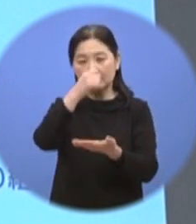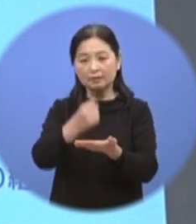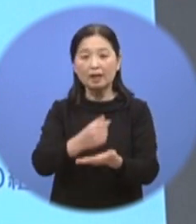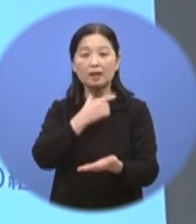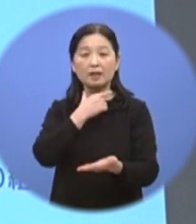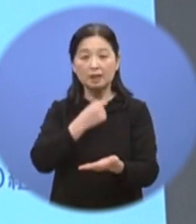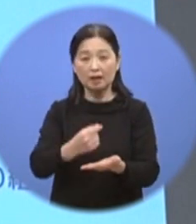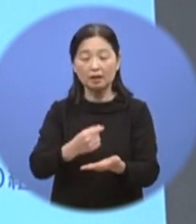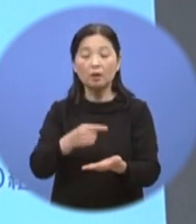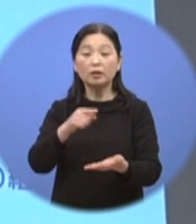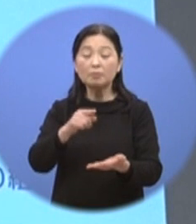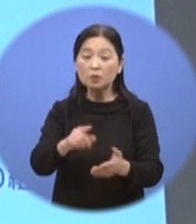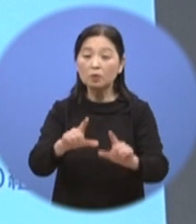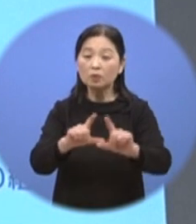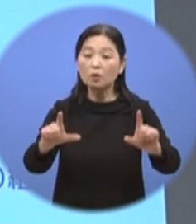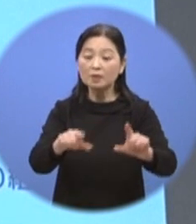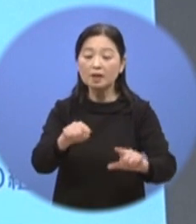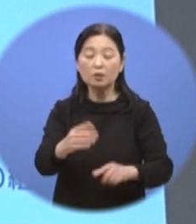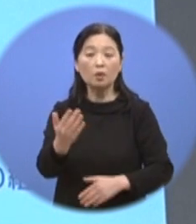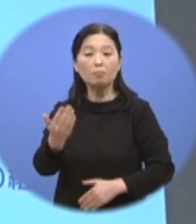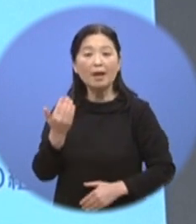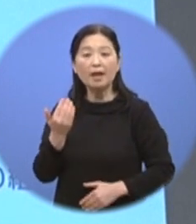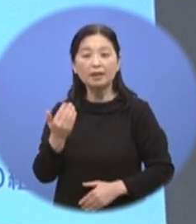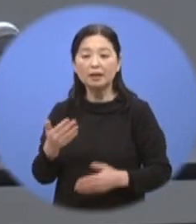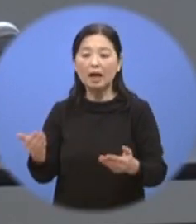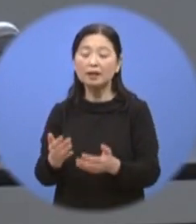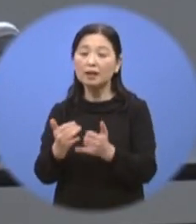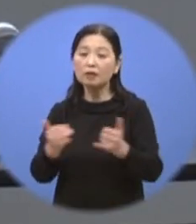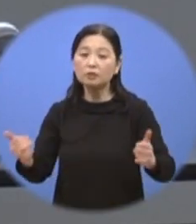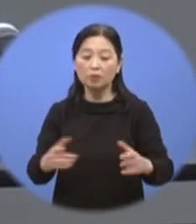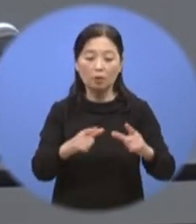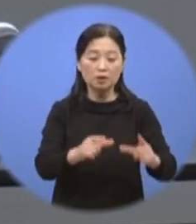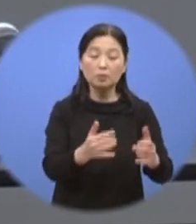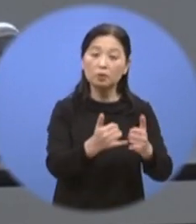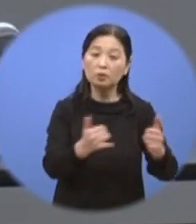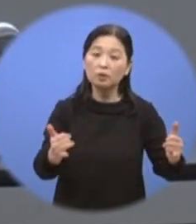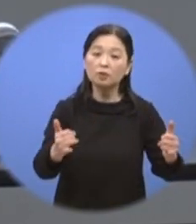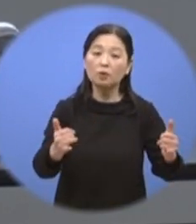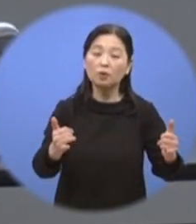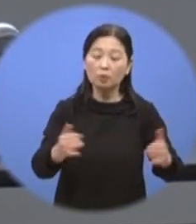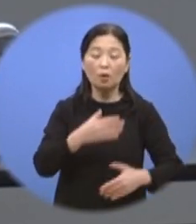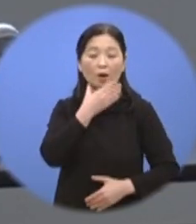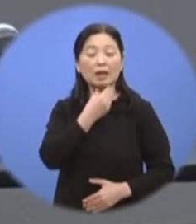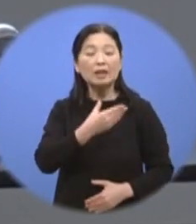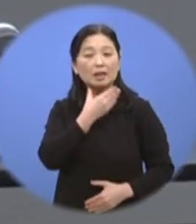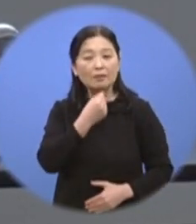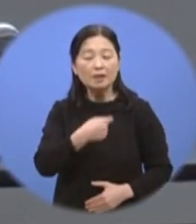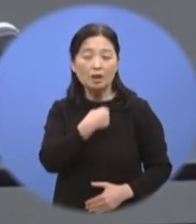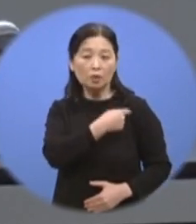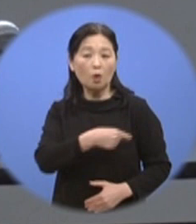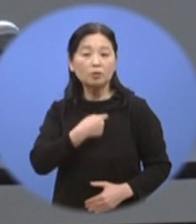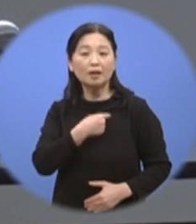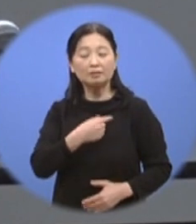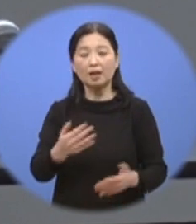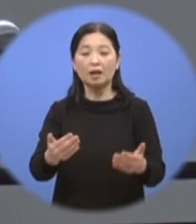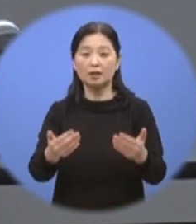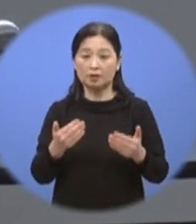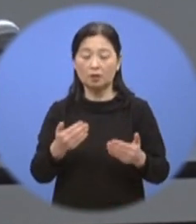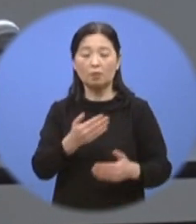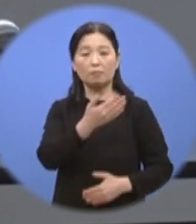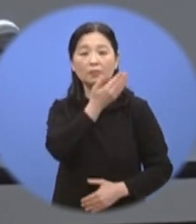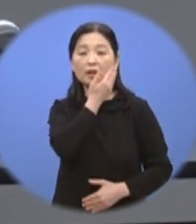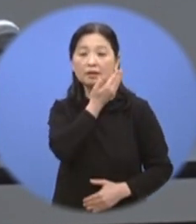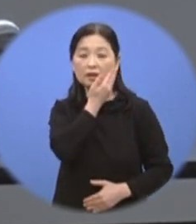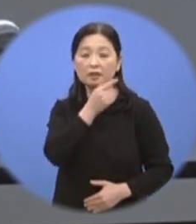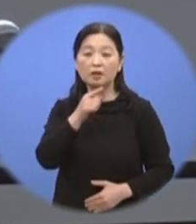ながらその前提としては働く皆さんそれから地元の方々の幸せ幸福感というものが大前提にあると思っています。これをどれだけ